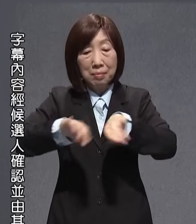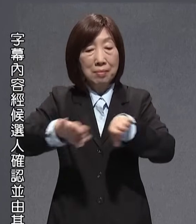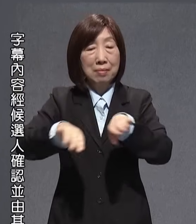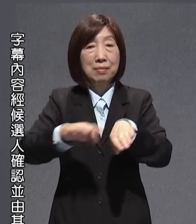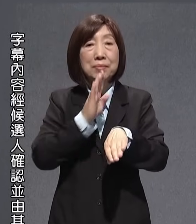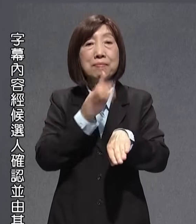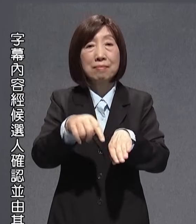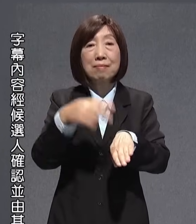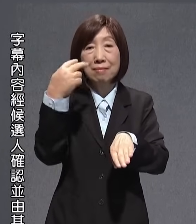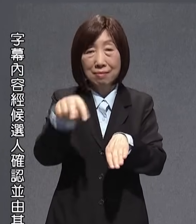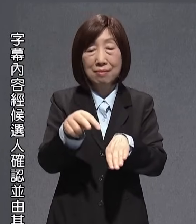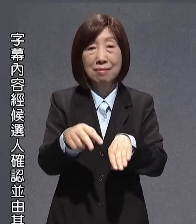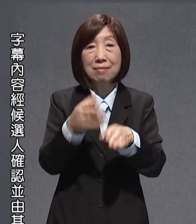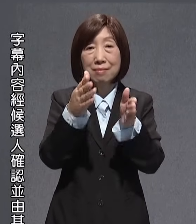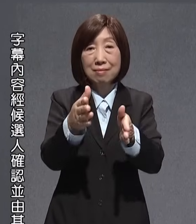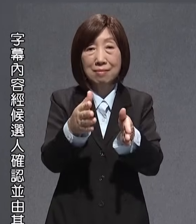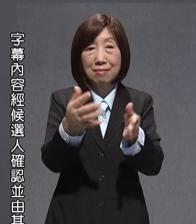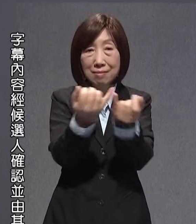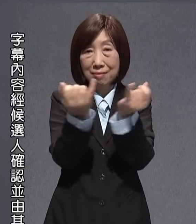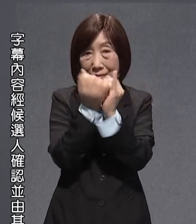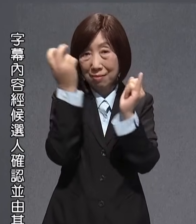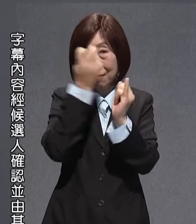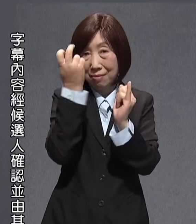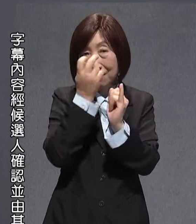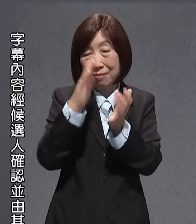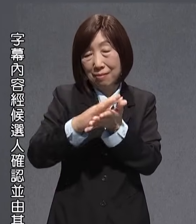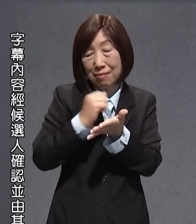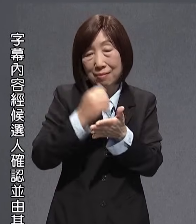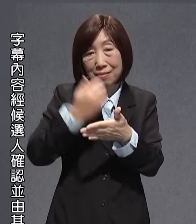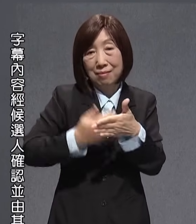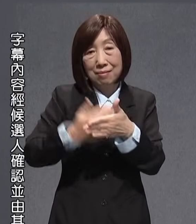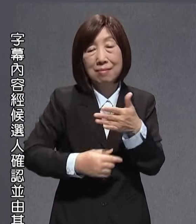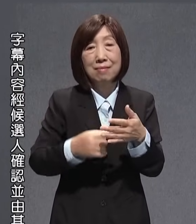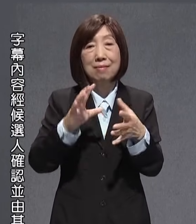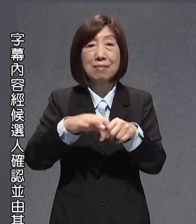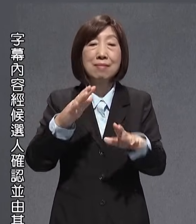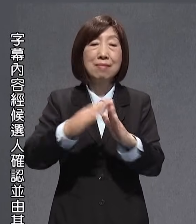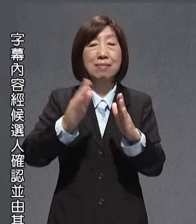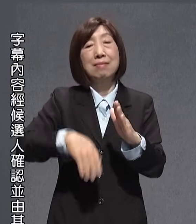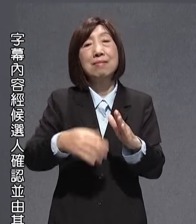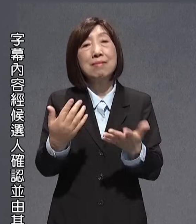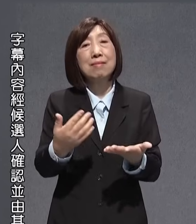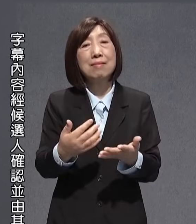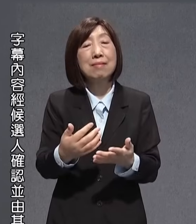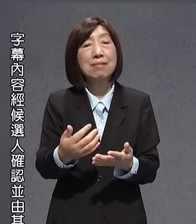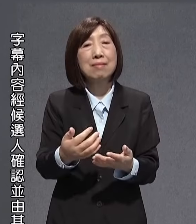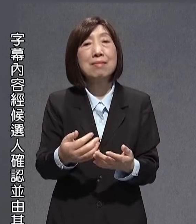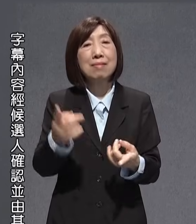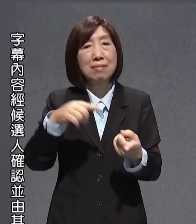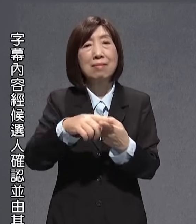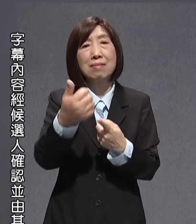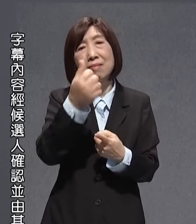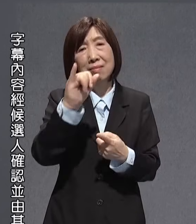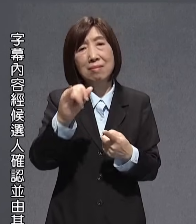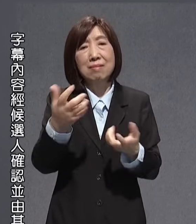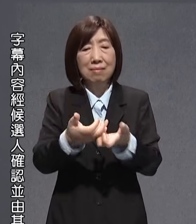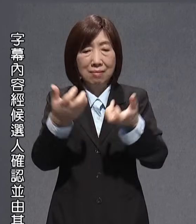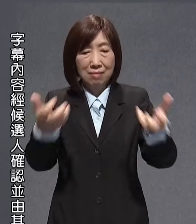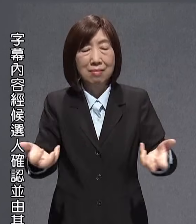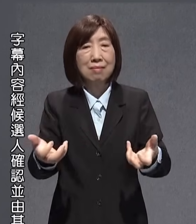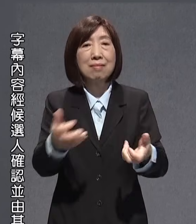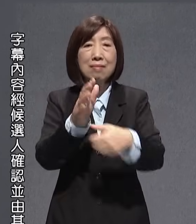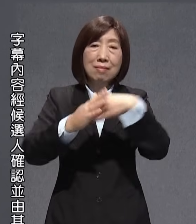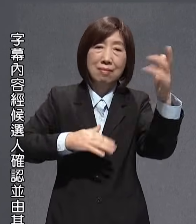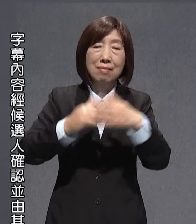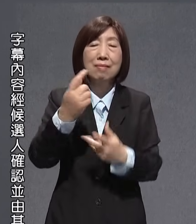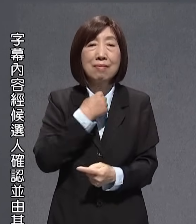减轻照顾的压力，因为在家庭的照顾上，其实要两性要共同分担，但